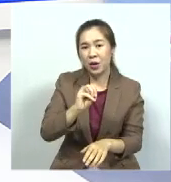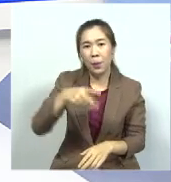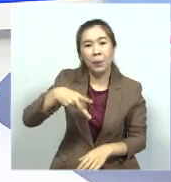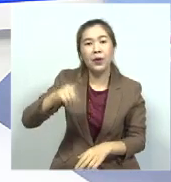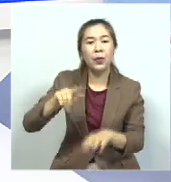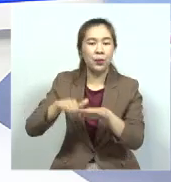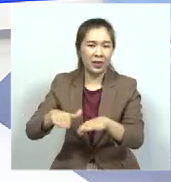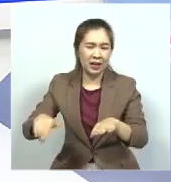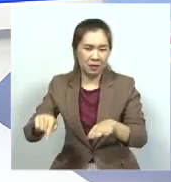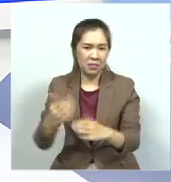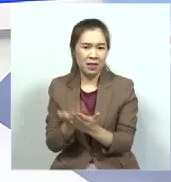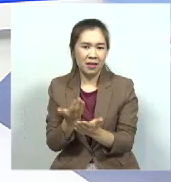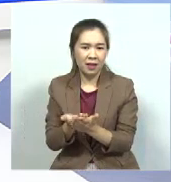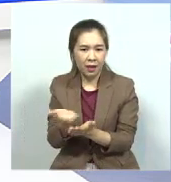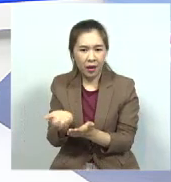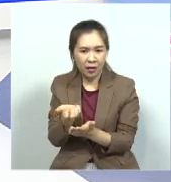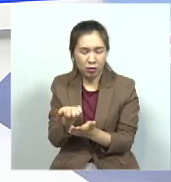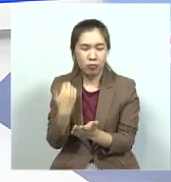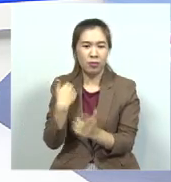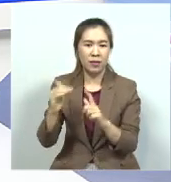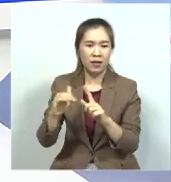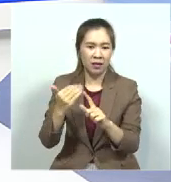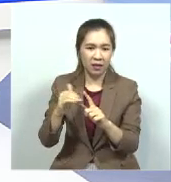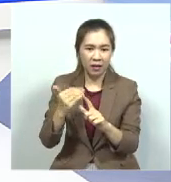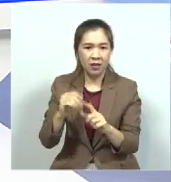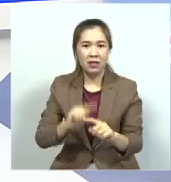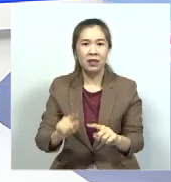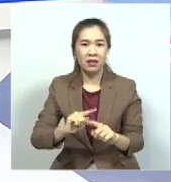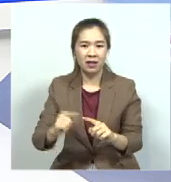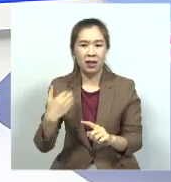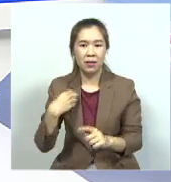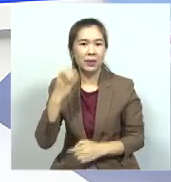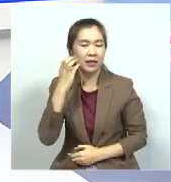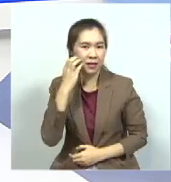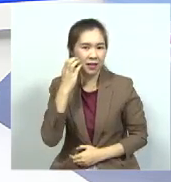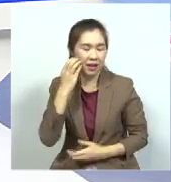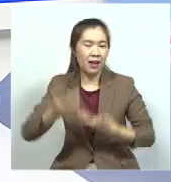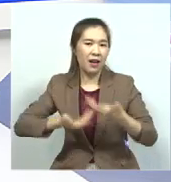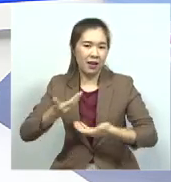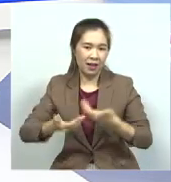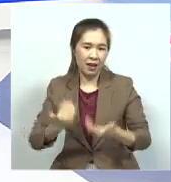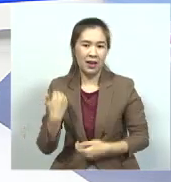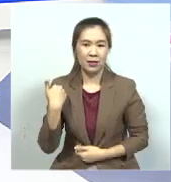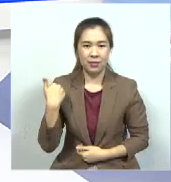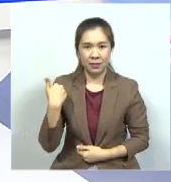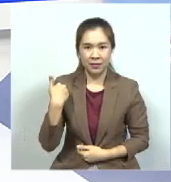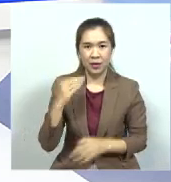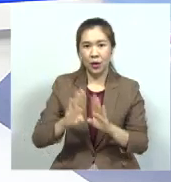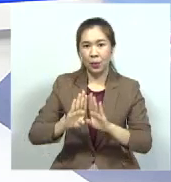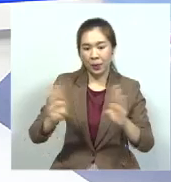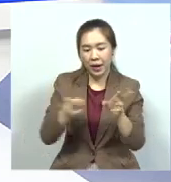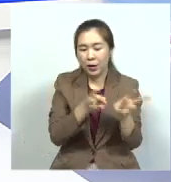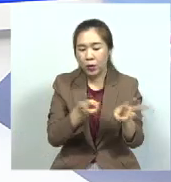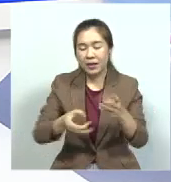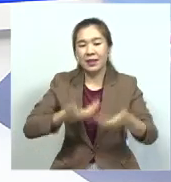ถมเดี๋ยวนี้เขามีรายได้จากโลกออนไลน์ไม่ว่าจะเป็นการค้าขายออนไลน์นะคะหรือว่าเรื่องของการเปิดช่